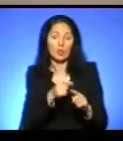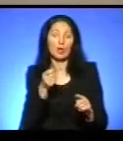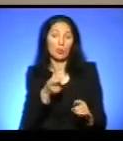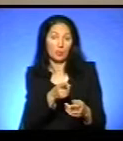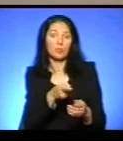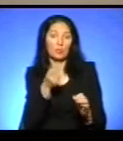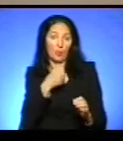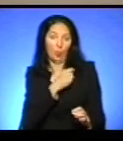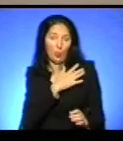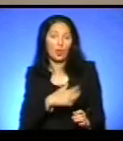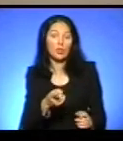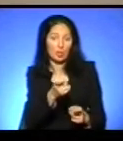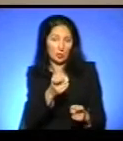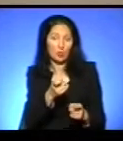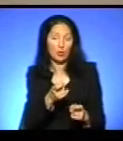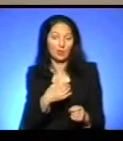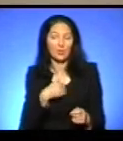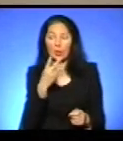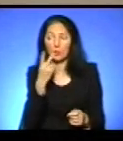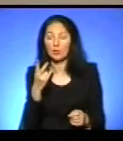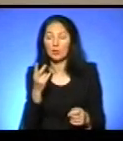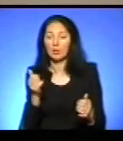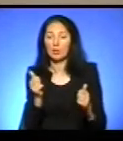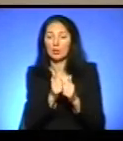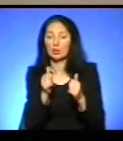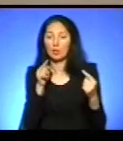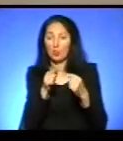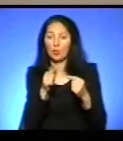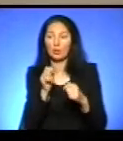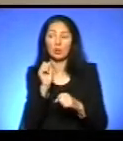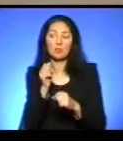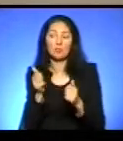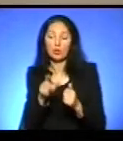нікого. Тільки що будинок напротив, були відкриті вікна,